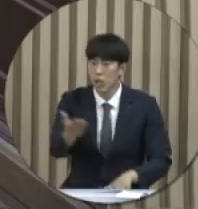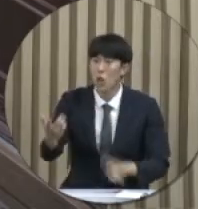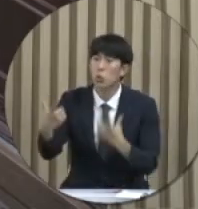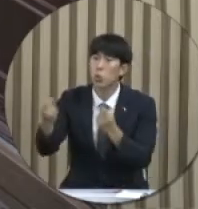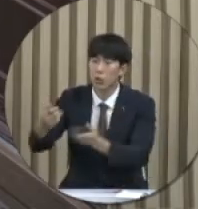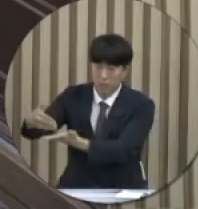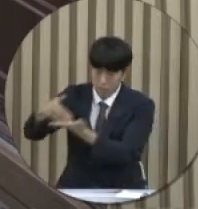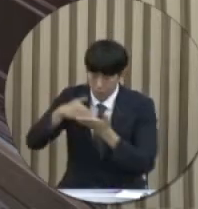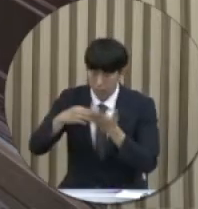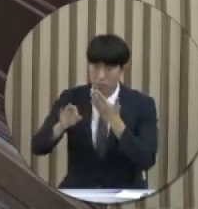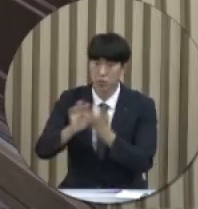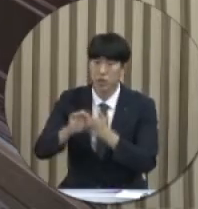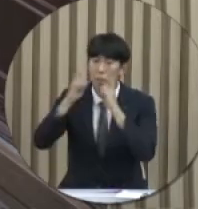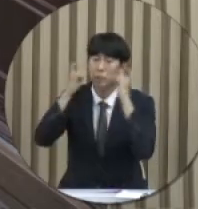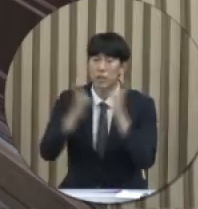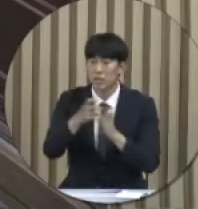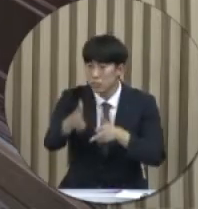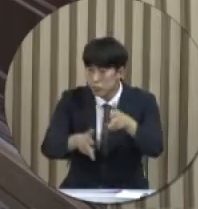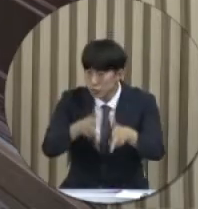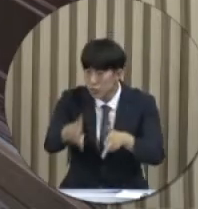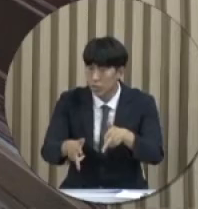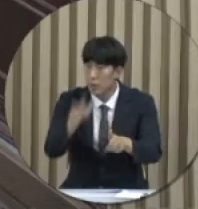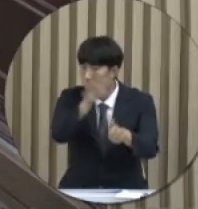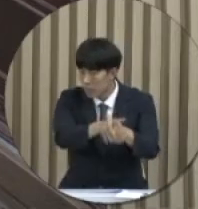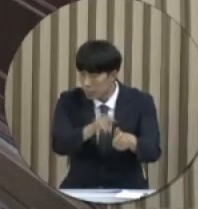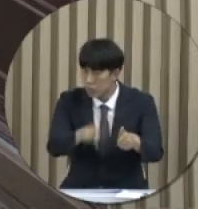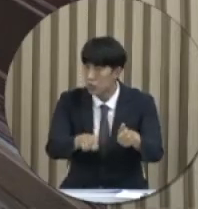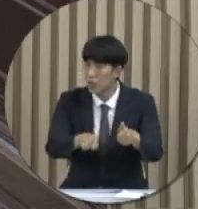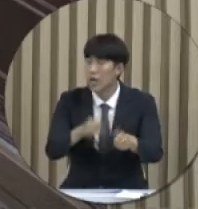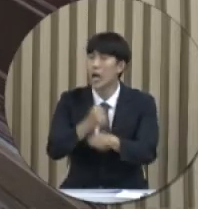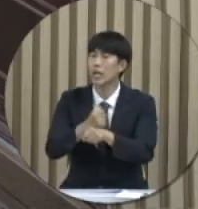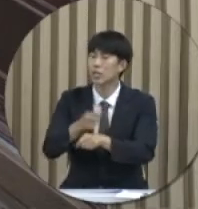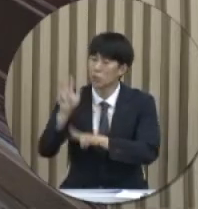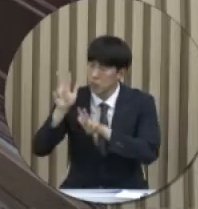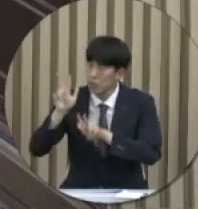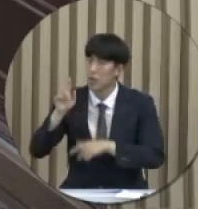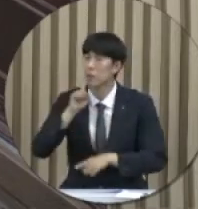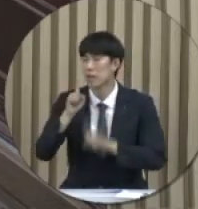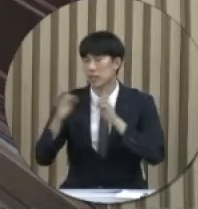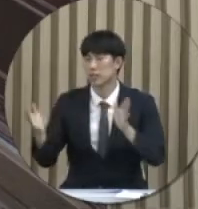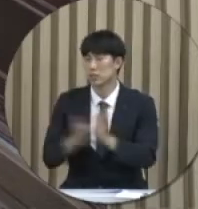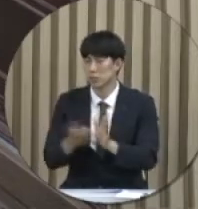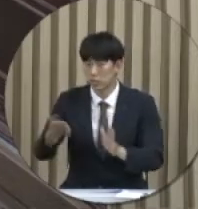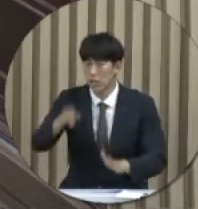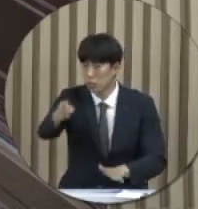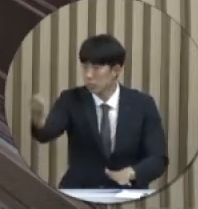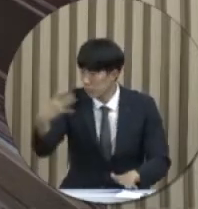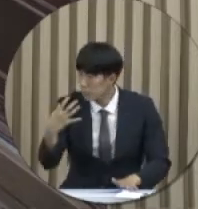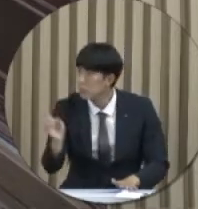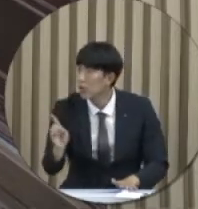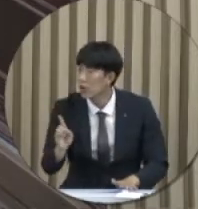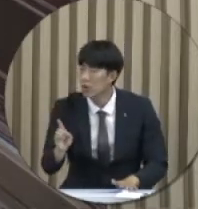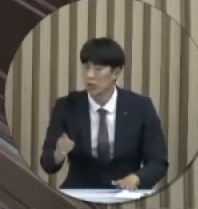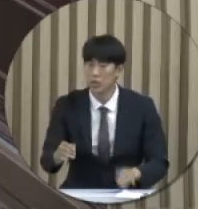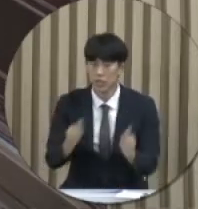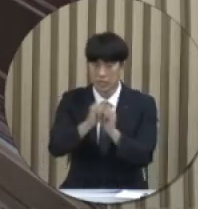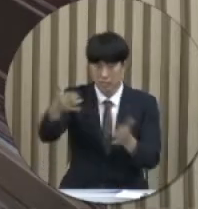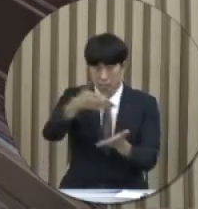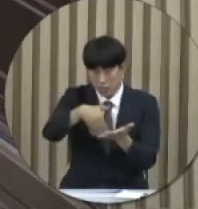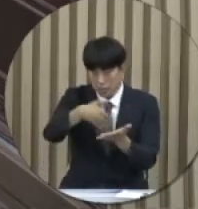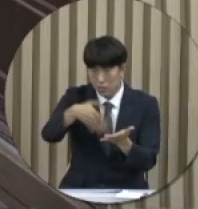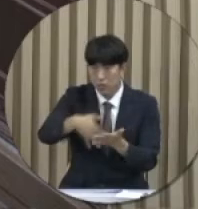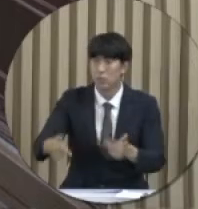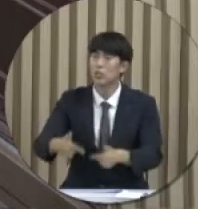하면 민간 수용 방식으로 반월동처럼 하겠다고 얘기를 했습니다. 근데 거기서 얘기한 건 인구와 세대 수를 증가하는